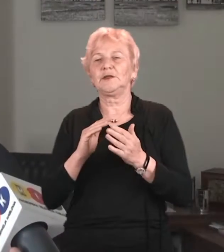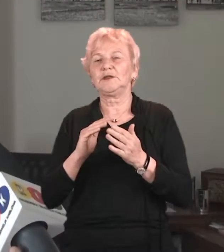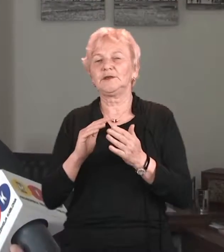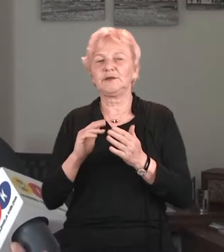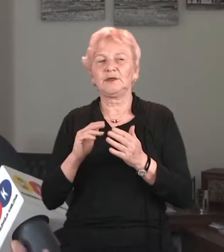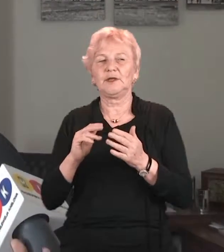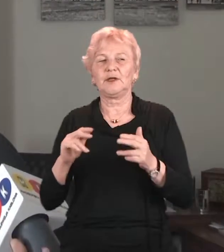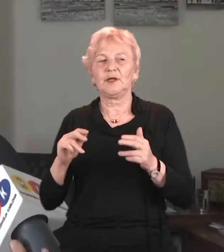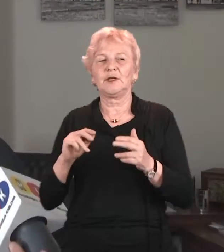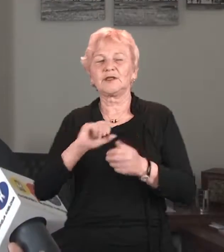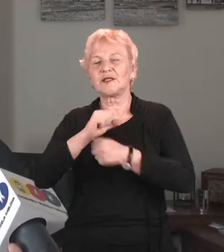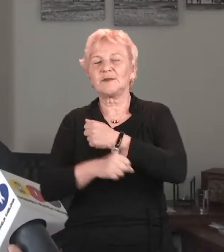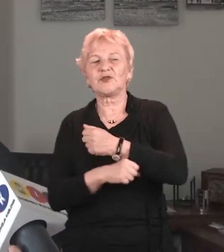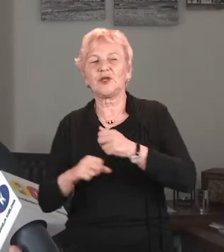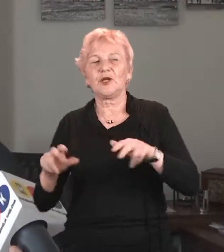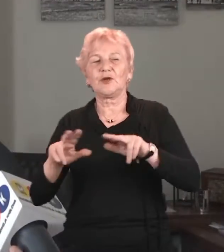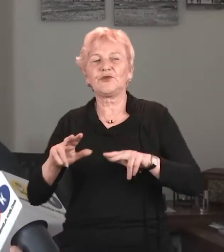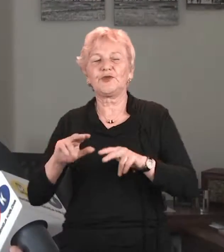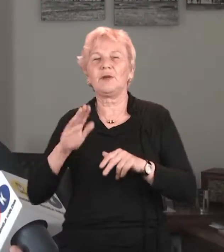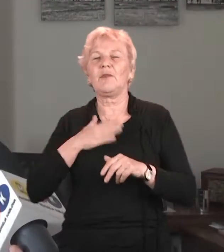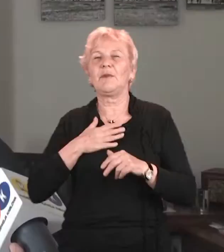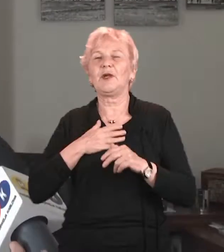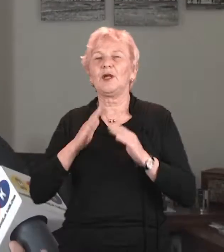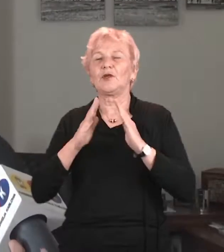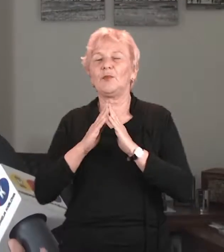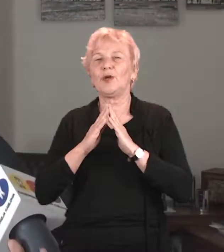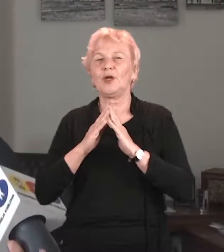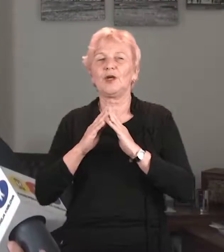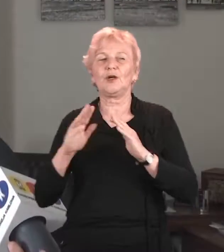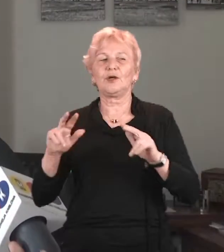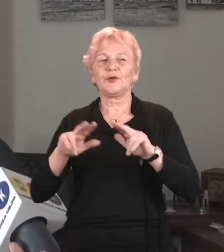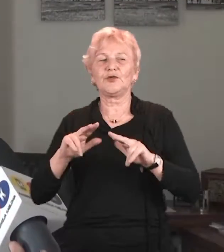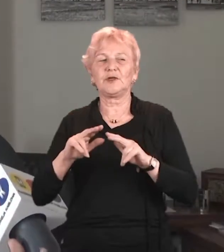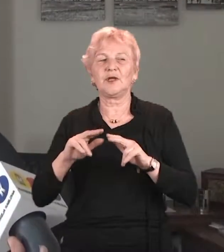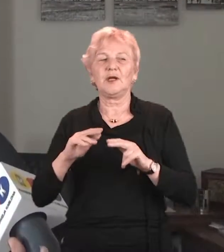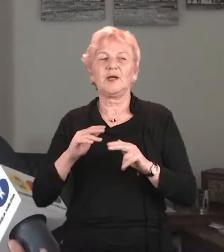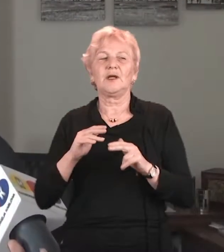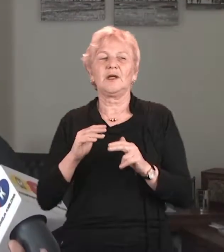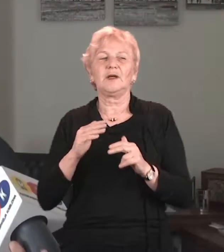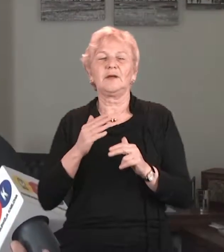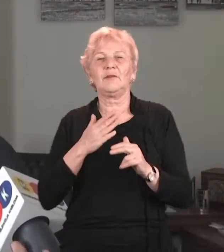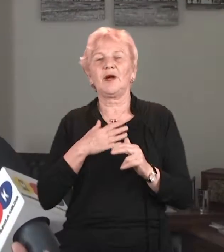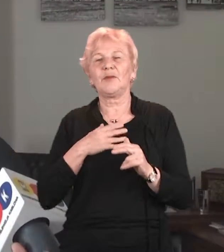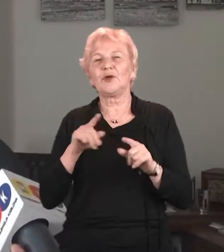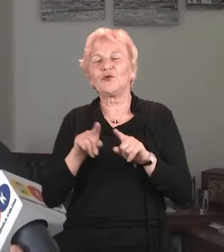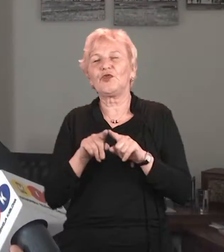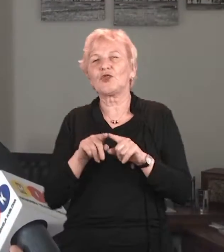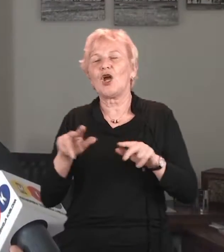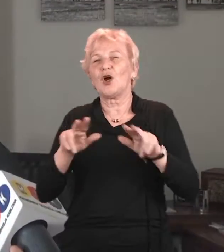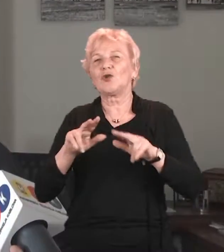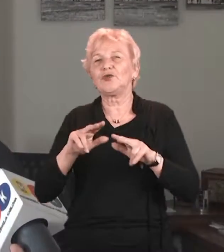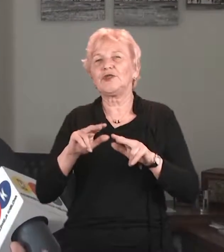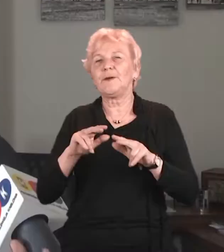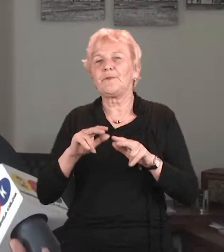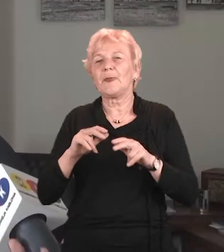domy dziecka. Tam przebywa około połowy wszystkich dzieci z pieczy zastępczej. Pozostałej części tych rodzin spokrewnionych,